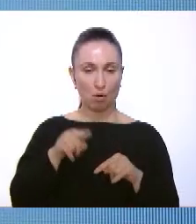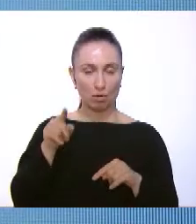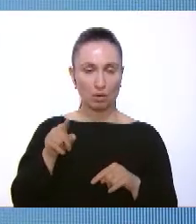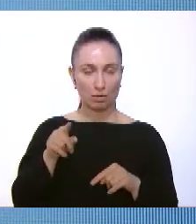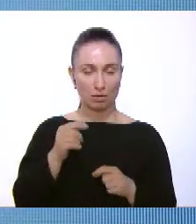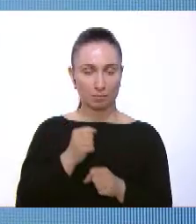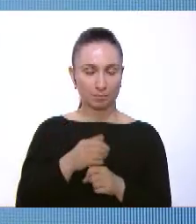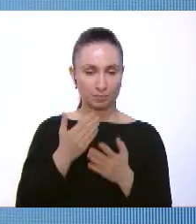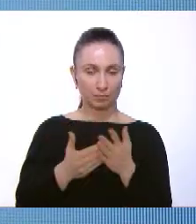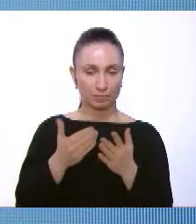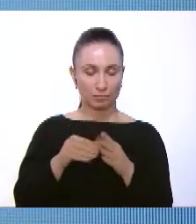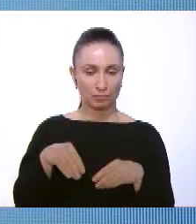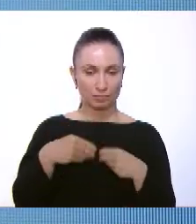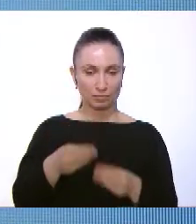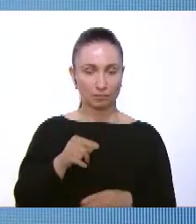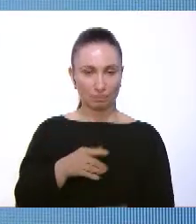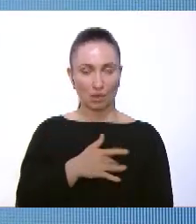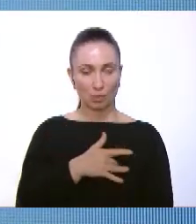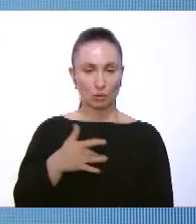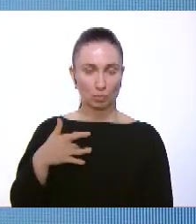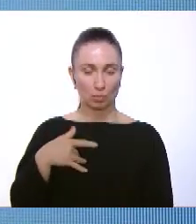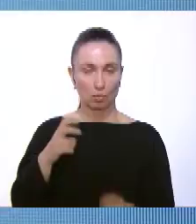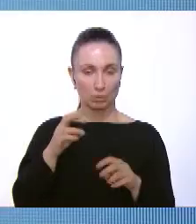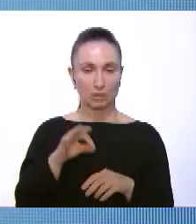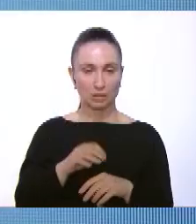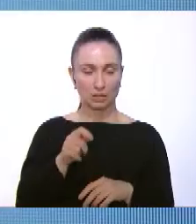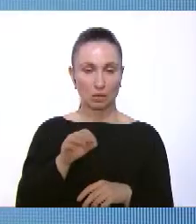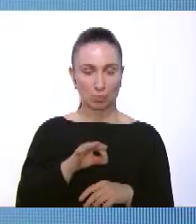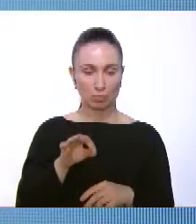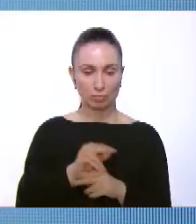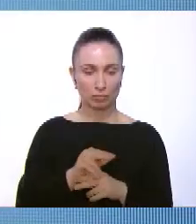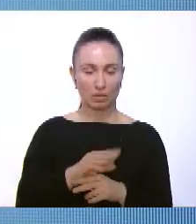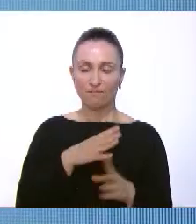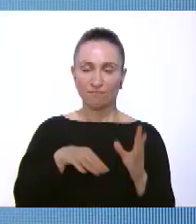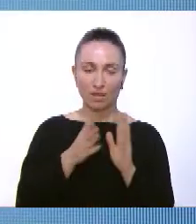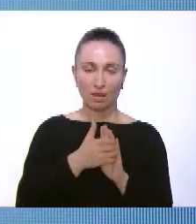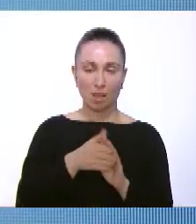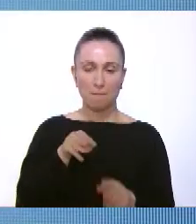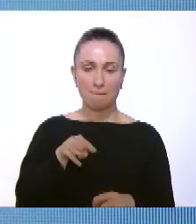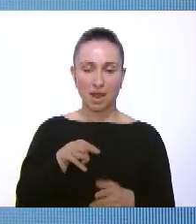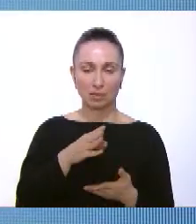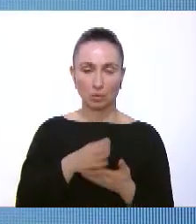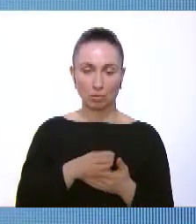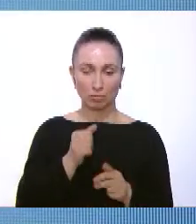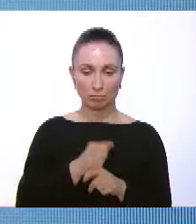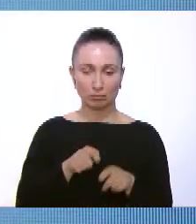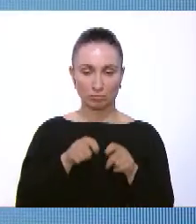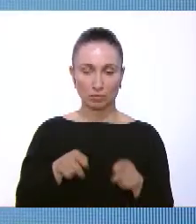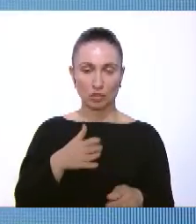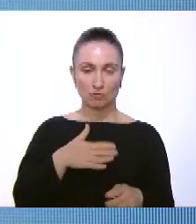მიერ არის რეკომენდებული ტუბერკულოზის დიაგნოსტიკაში, ყველა მეთოდი არის დანერგილი